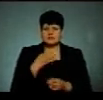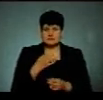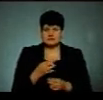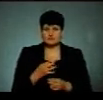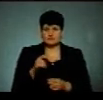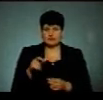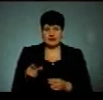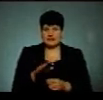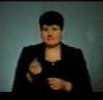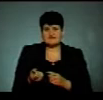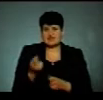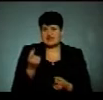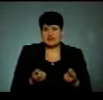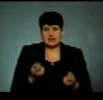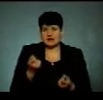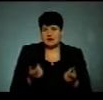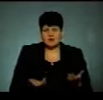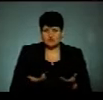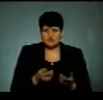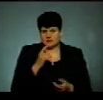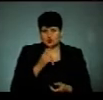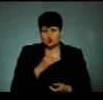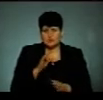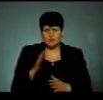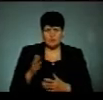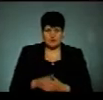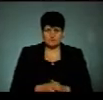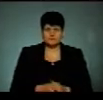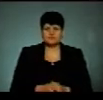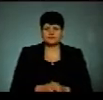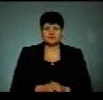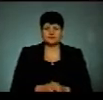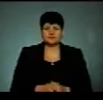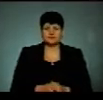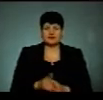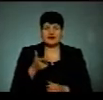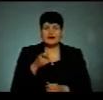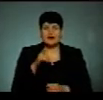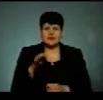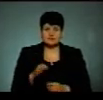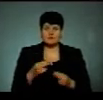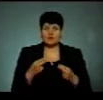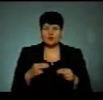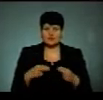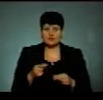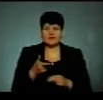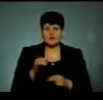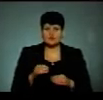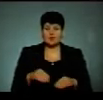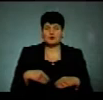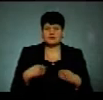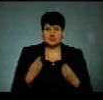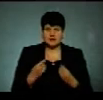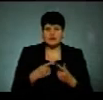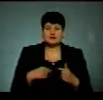споживачів не виникало якихось неузгоджених і незрозумілих моментів. Газ продає газопостачальна